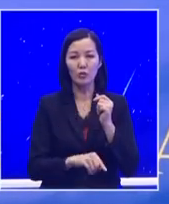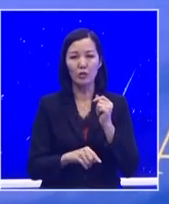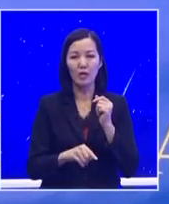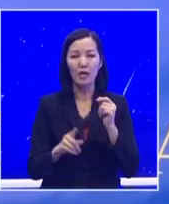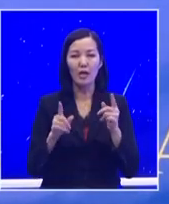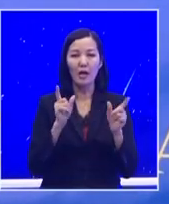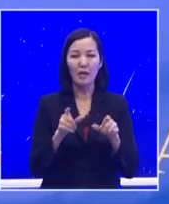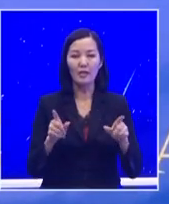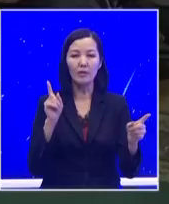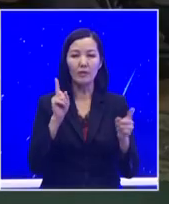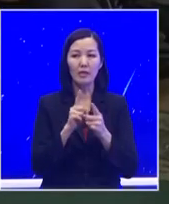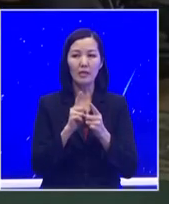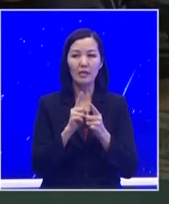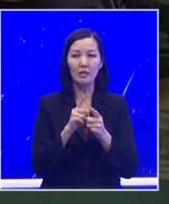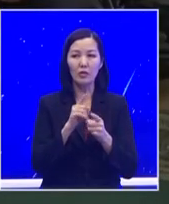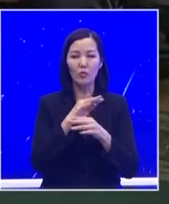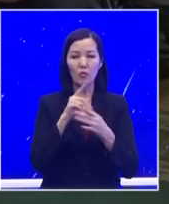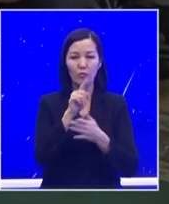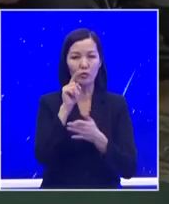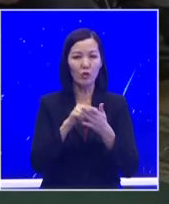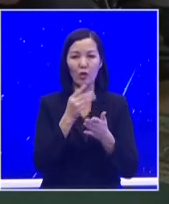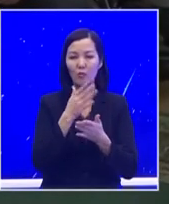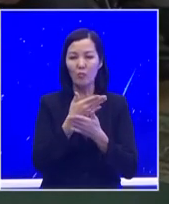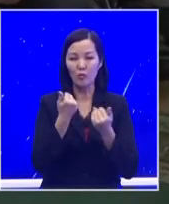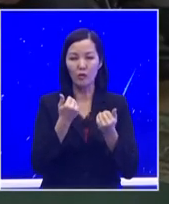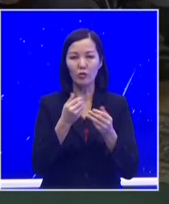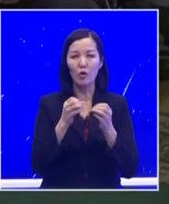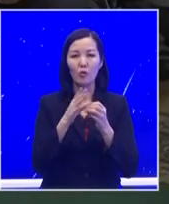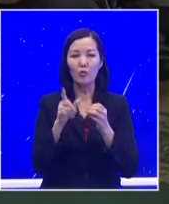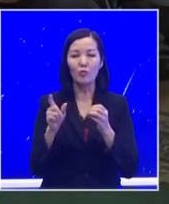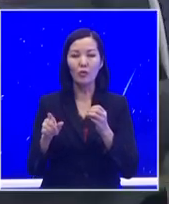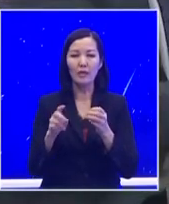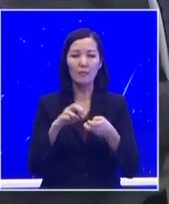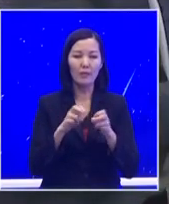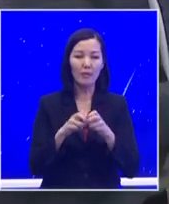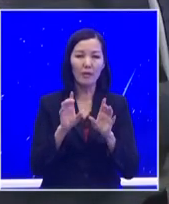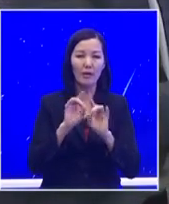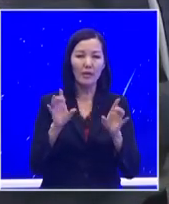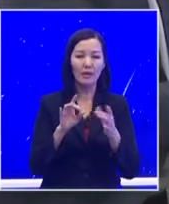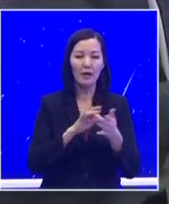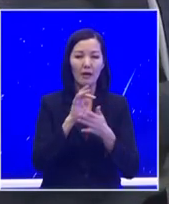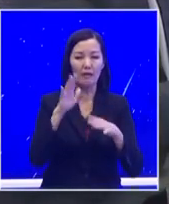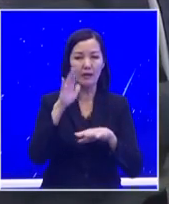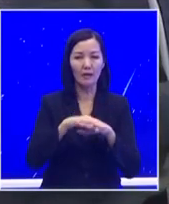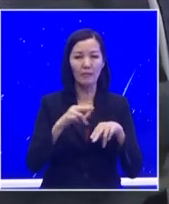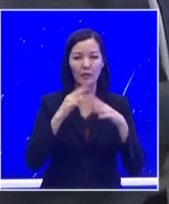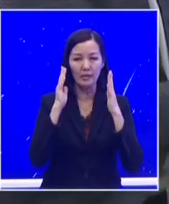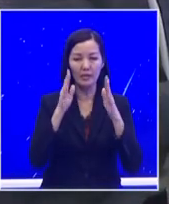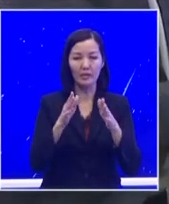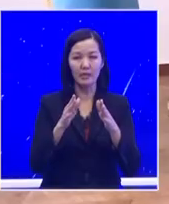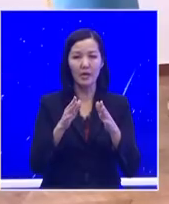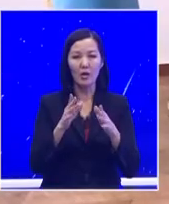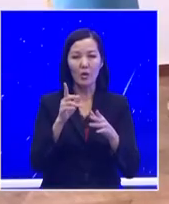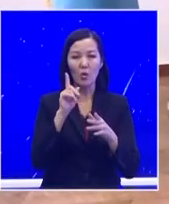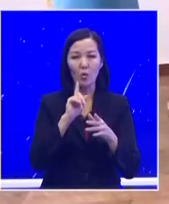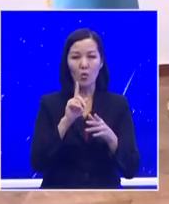қоғамдық қабылдауда соншалықты көп сұрақ болмады. Жазылған 14 адам көтерген мәселе қала әкімінің назарында жүрген жайттер